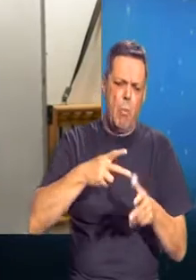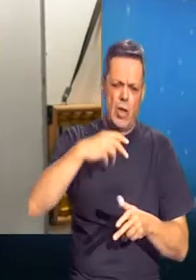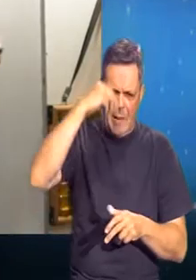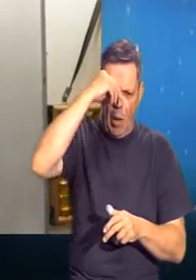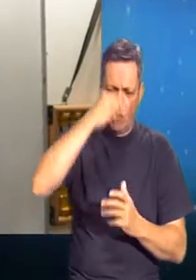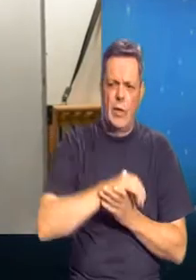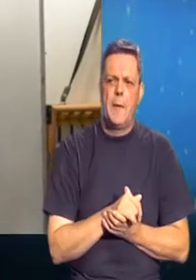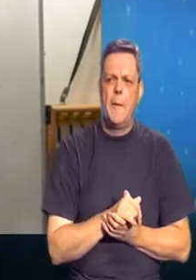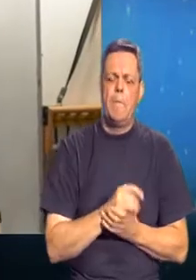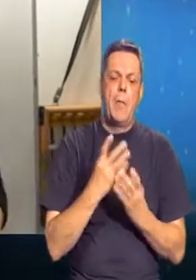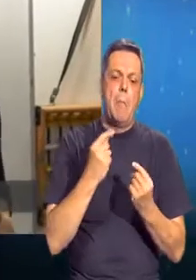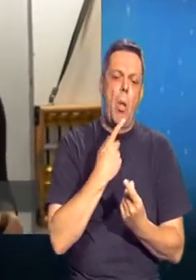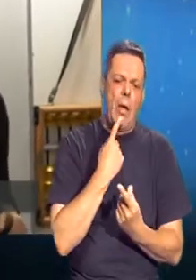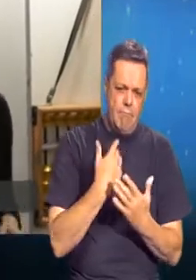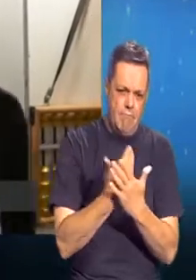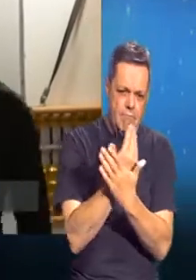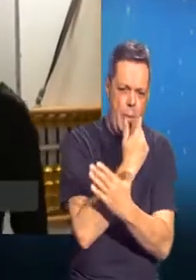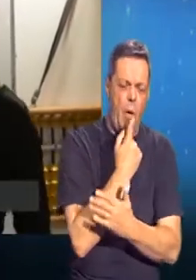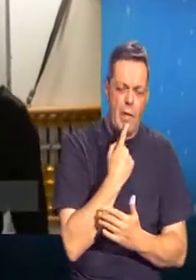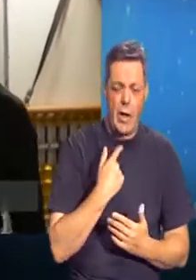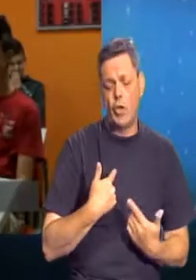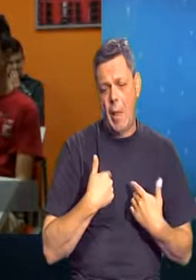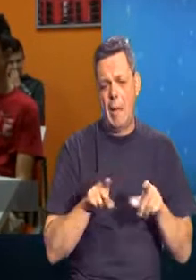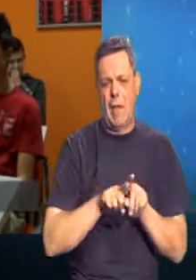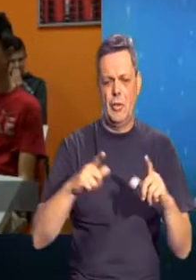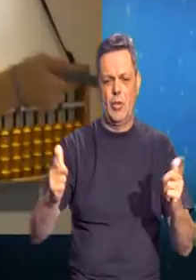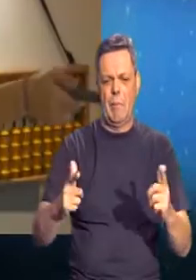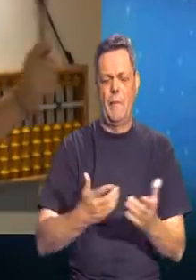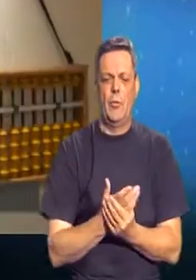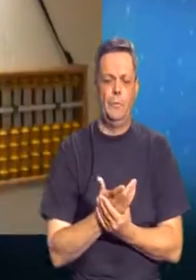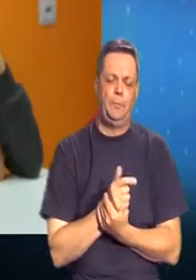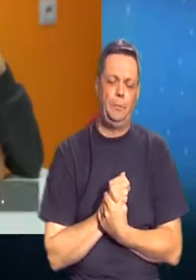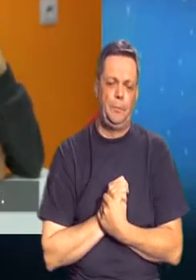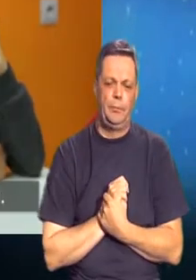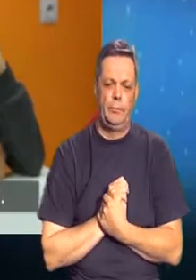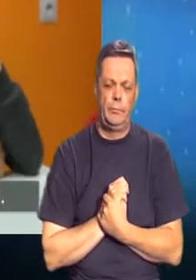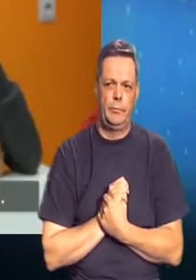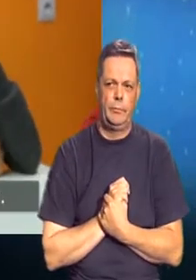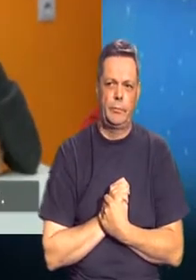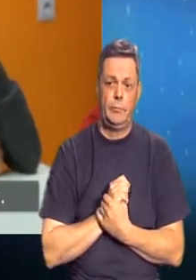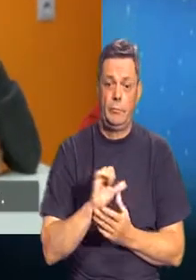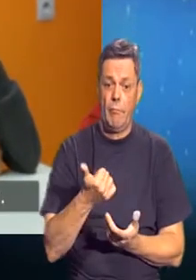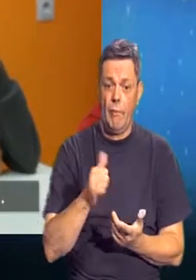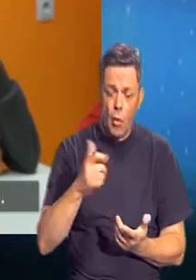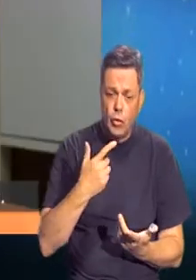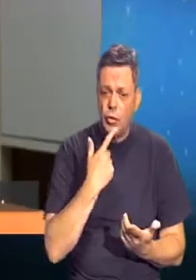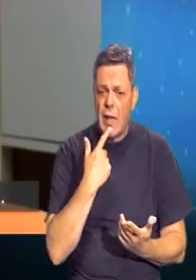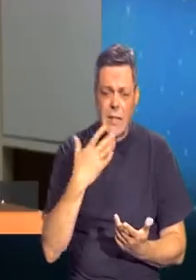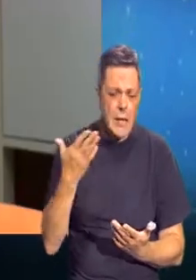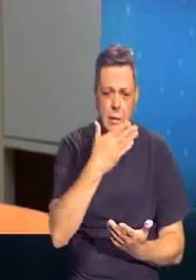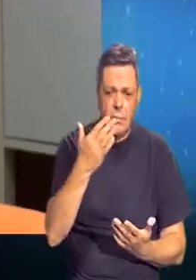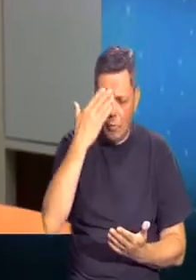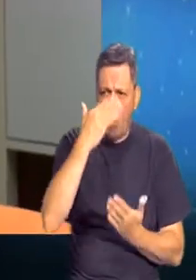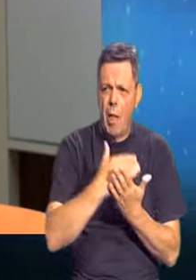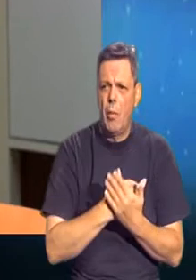time. Nove riječi, a i nama je zabavno na taj način učiti engleski. Još neki jezik eventualno u